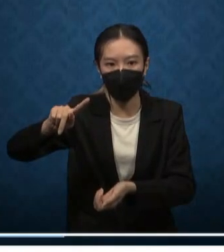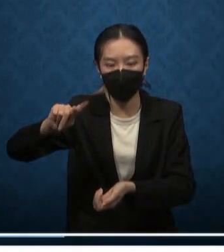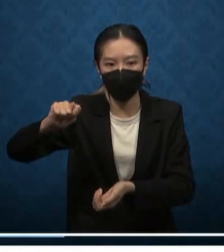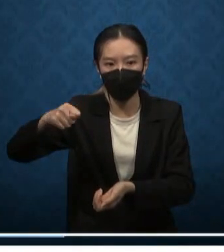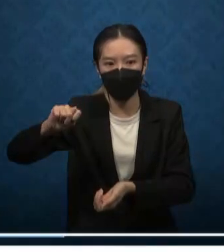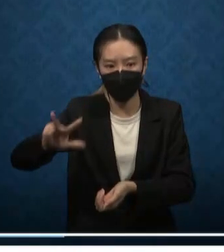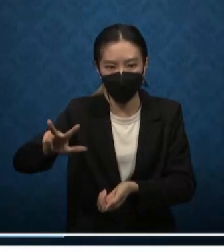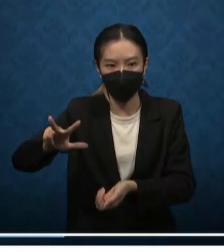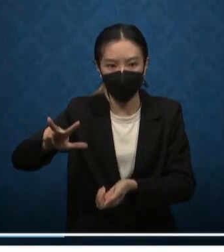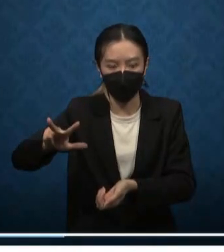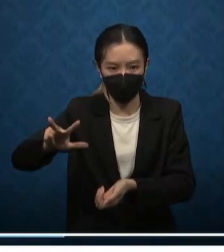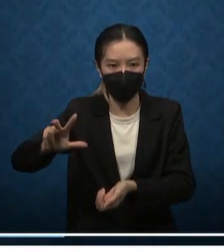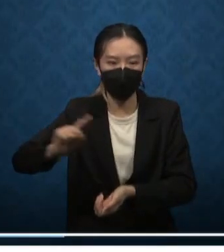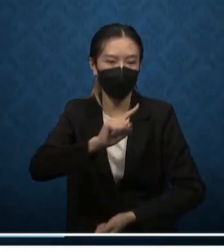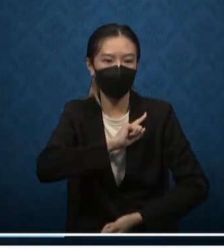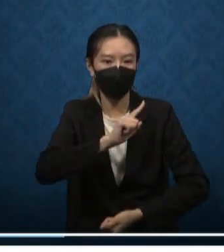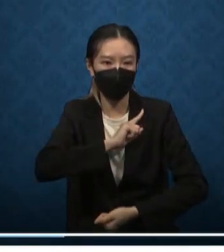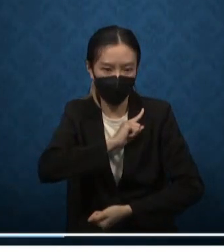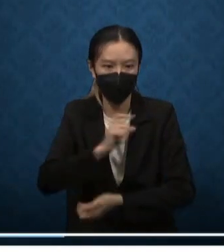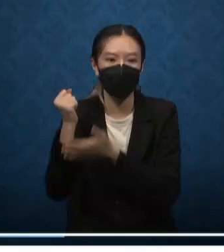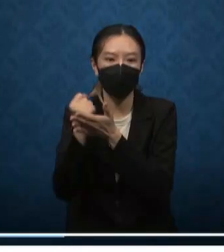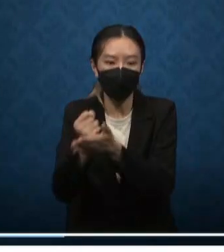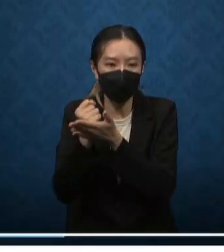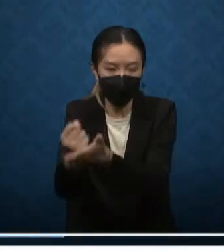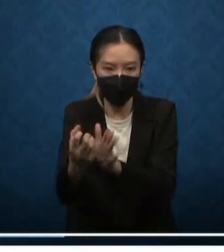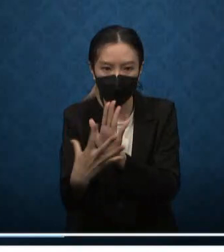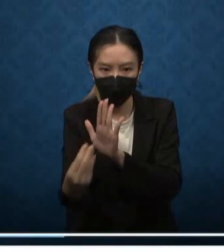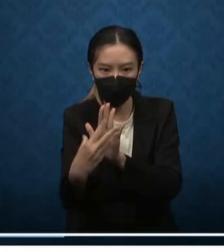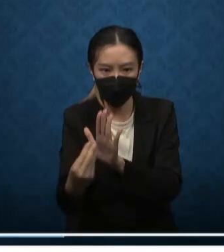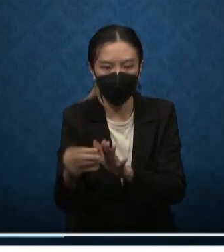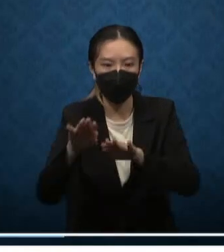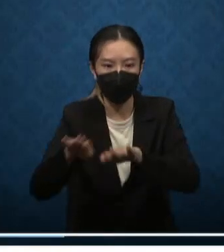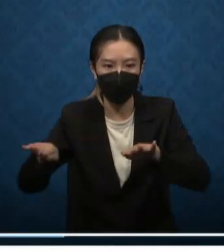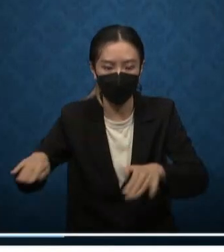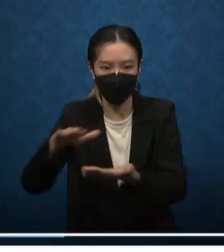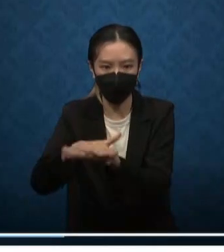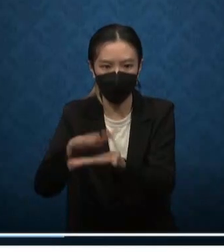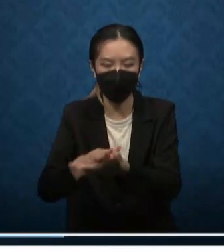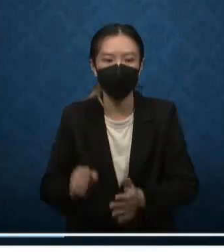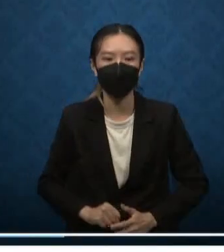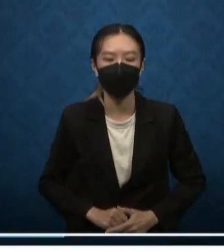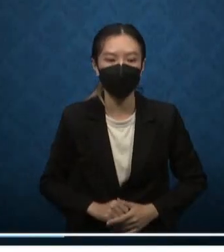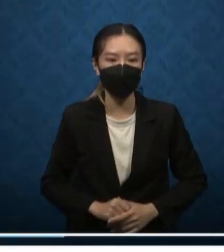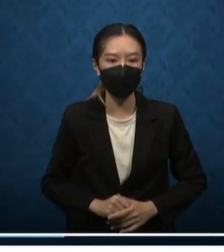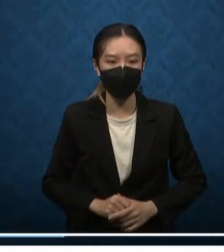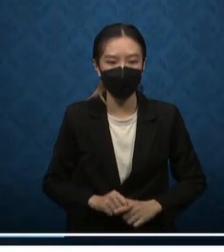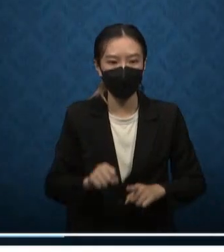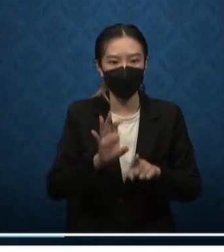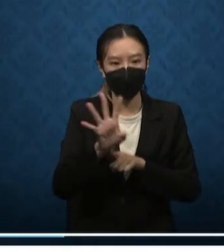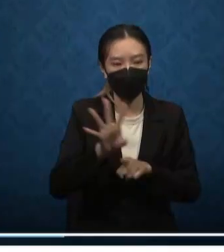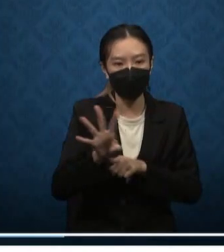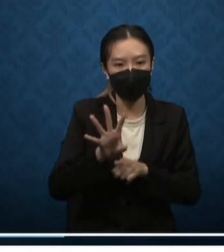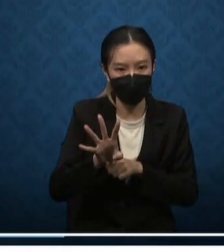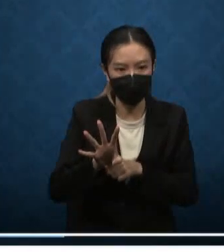ในการขับเคลื่อนประชาธิปไตยในระดับสถานศึกษาค่ะข้อเสนอข้อที่ 4ค่ะซึ่งเป็น